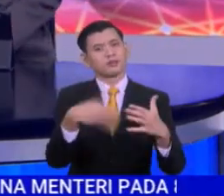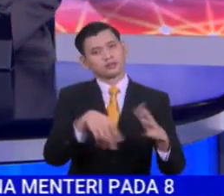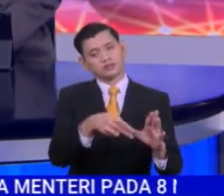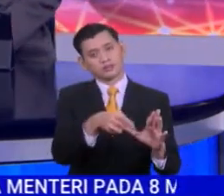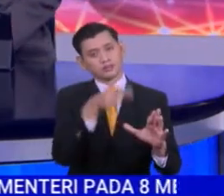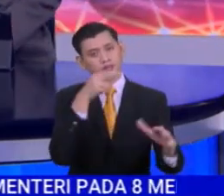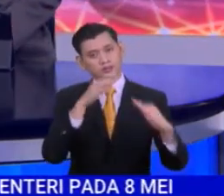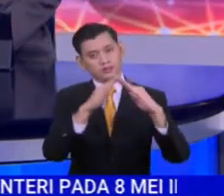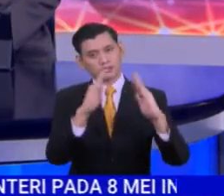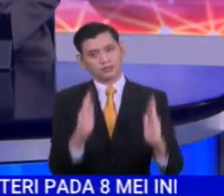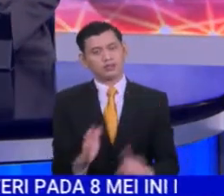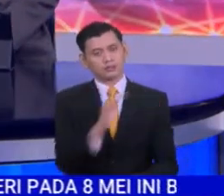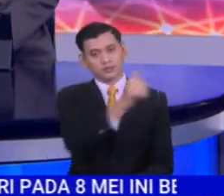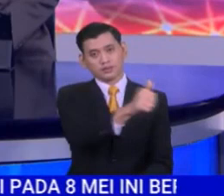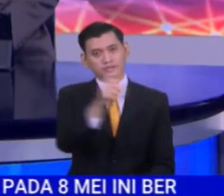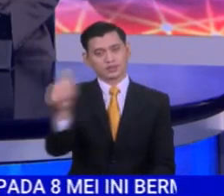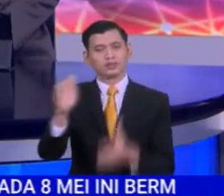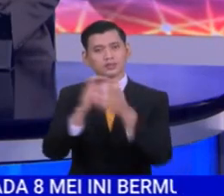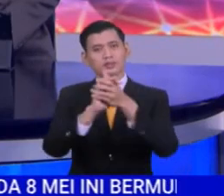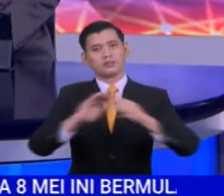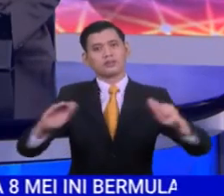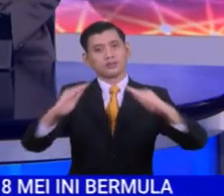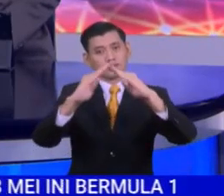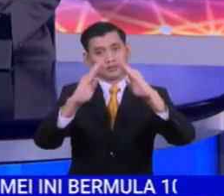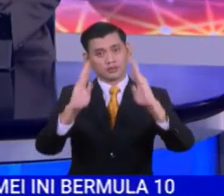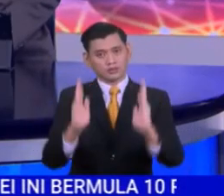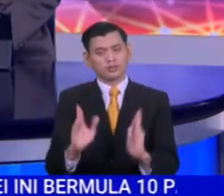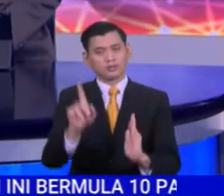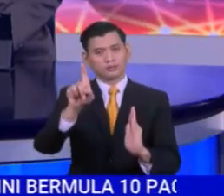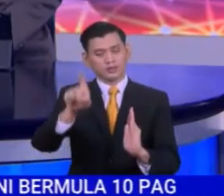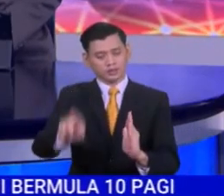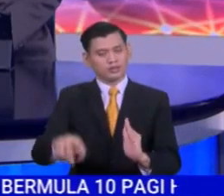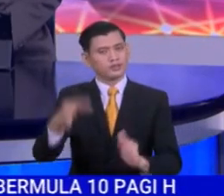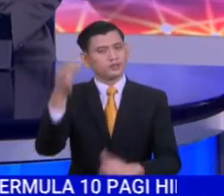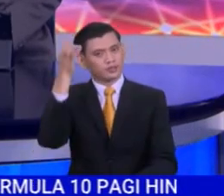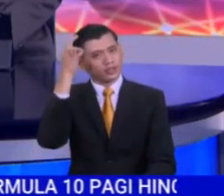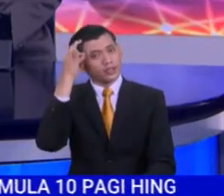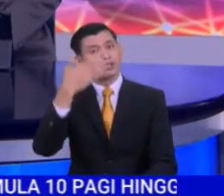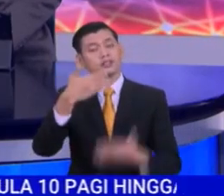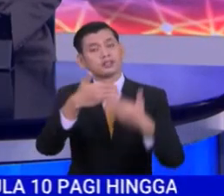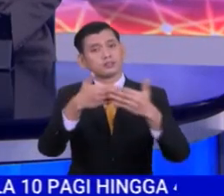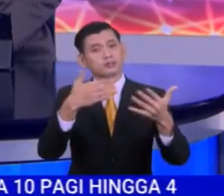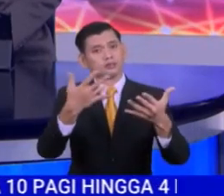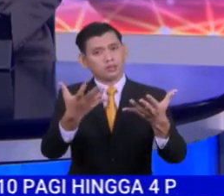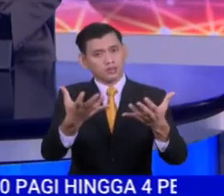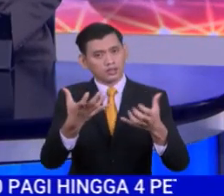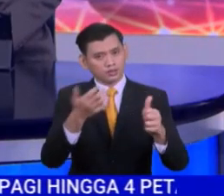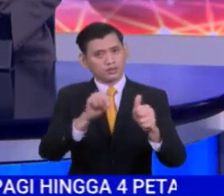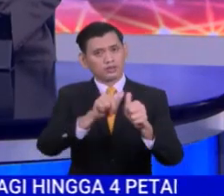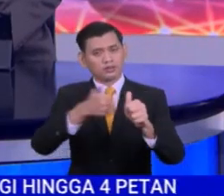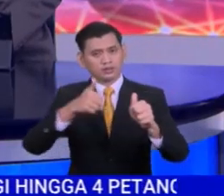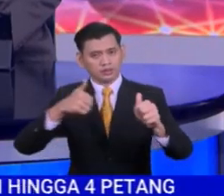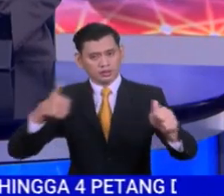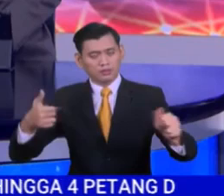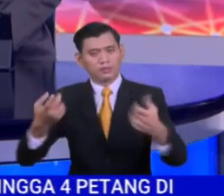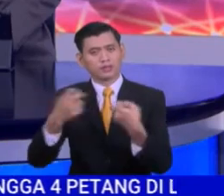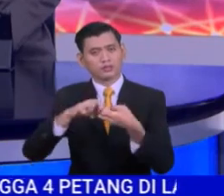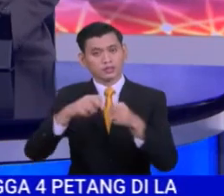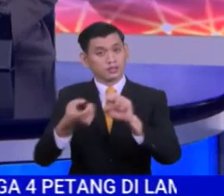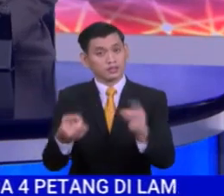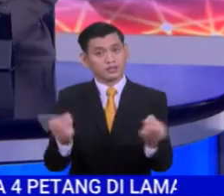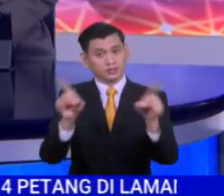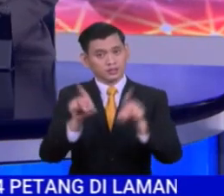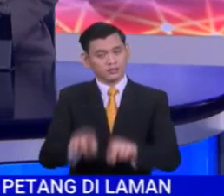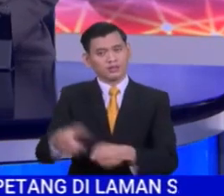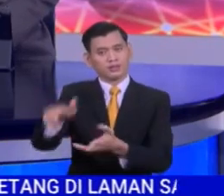kediaman masing-masing. Keselamatan rumah yang ditinggalkan perlu dititikberatkan bagi mengelak insiden tidak diingini.